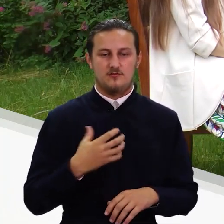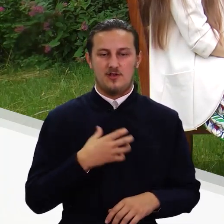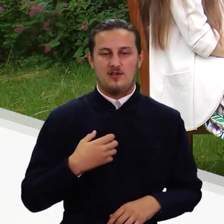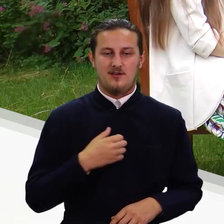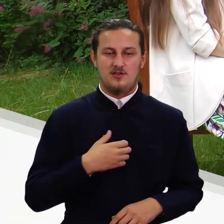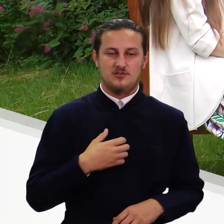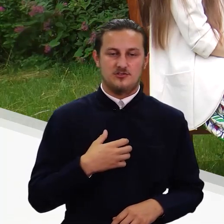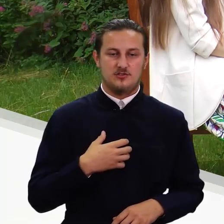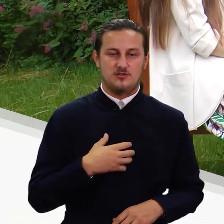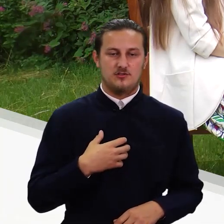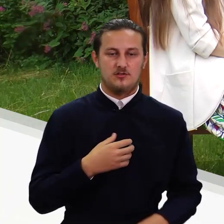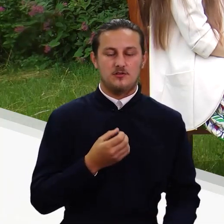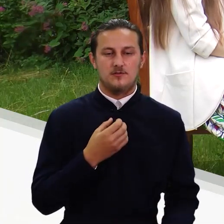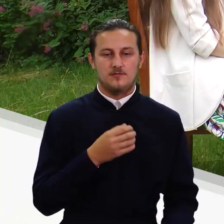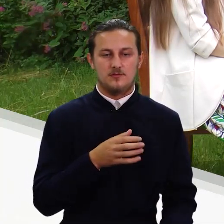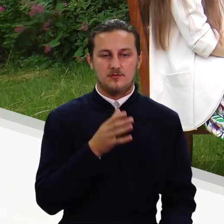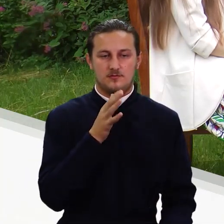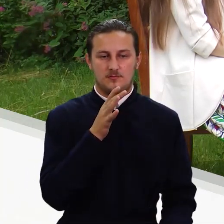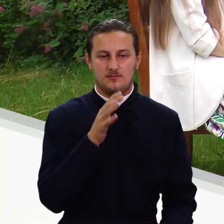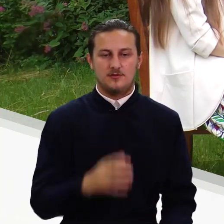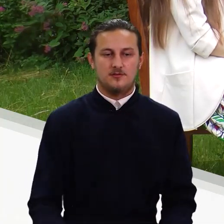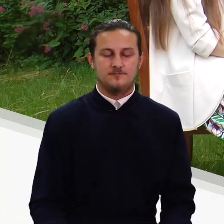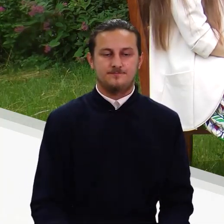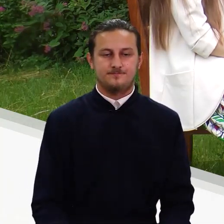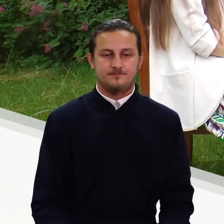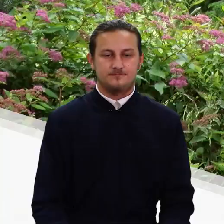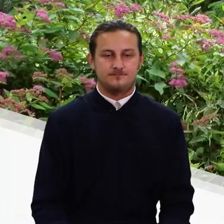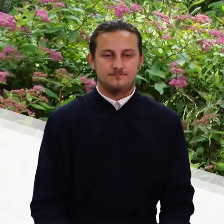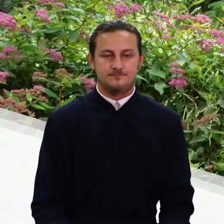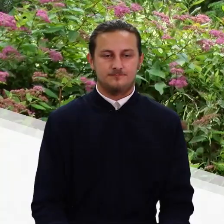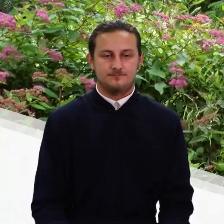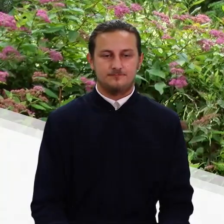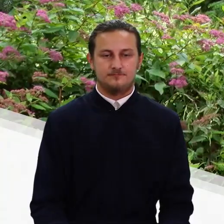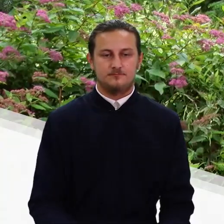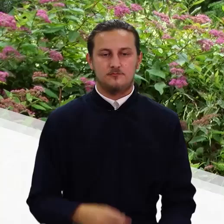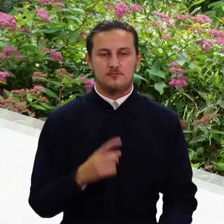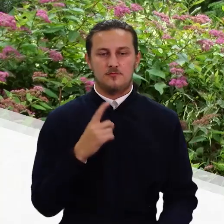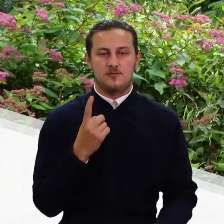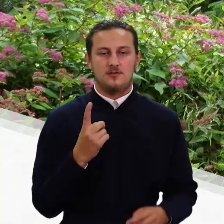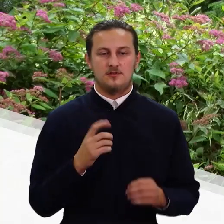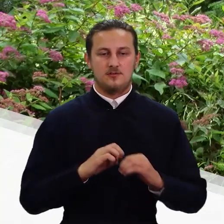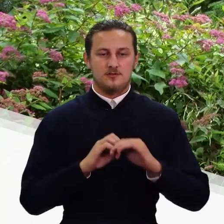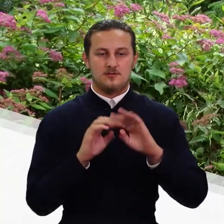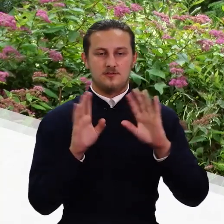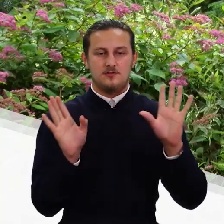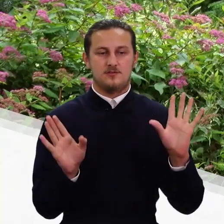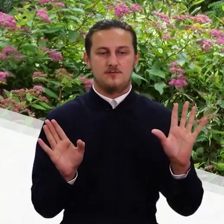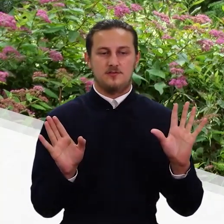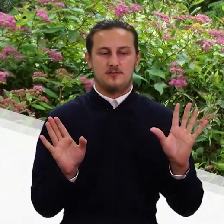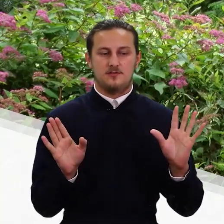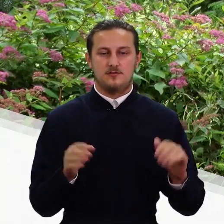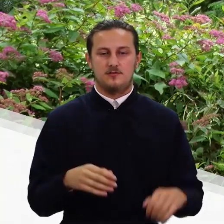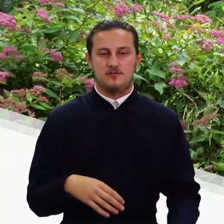хочемо цього побачити, тому що ми зайняті побутом, ми земним життям зайняті. Один із святих, якщо я не помиляюся,